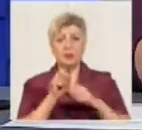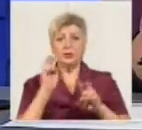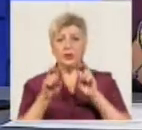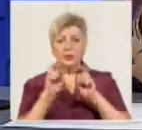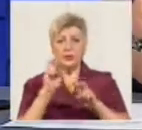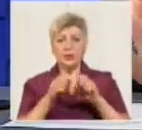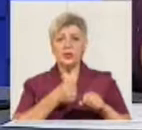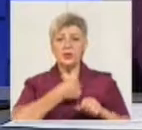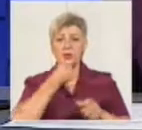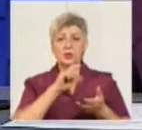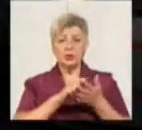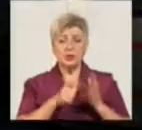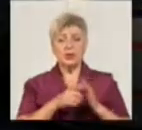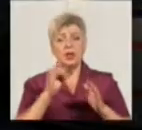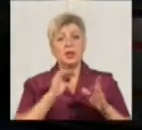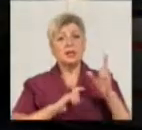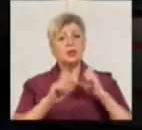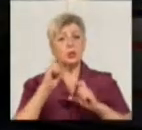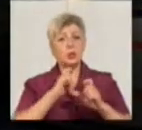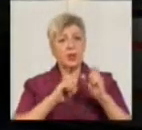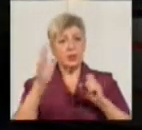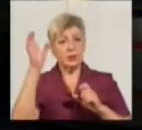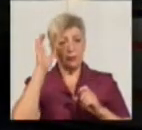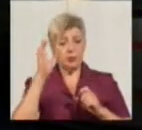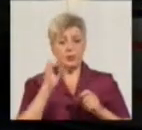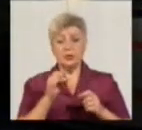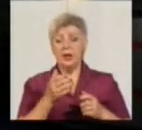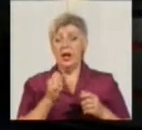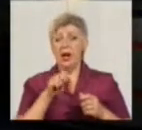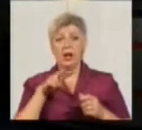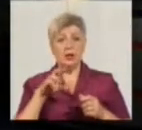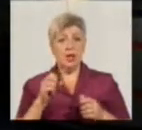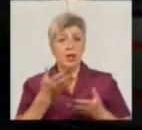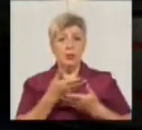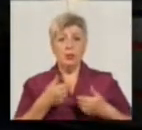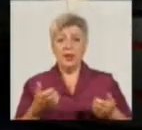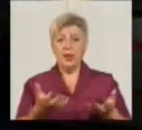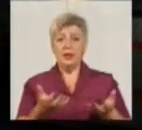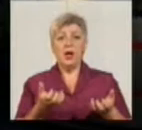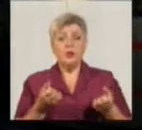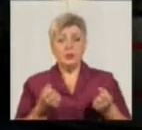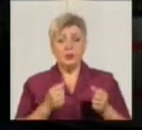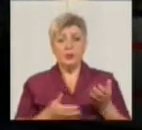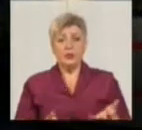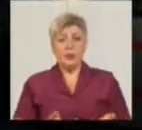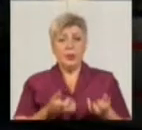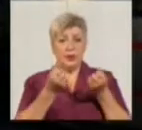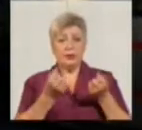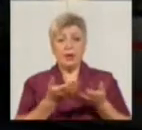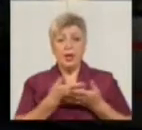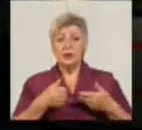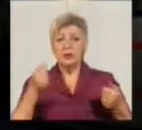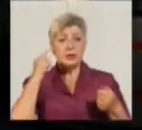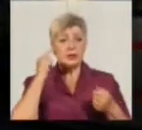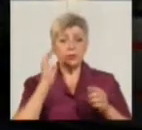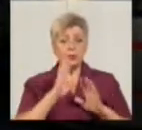старшокласникам та студентам вищих навчальних закладів. Однак ми не отримали підтримки. Нас не почули, не знайшлось коштів